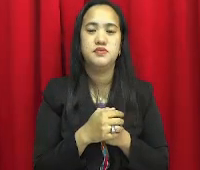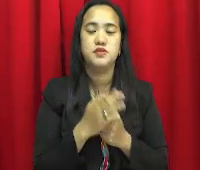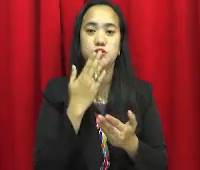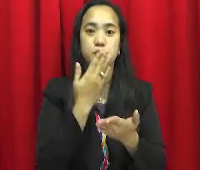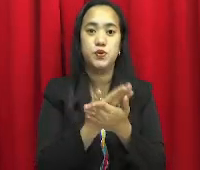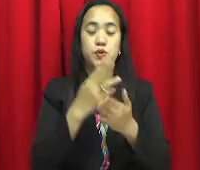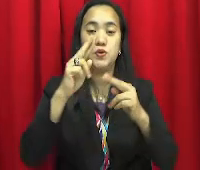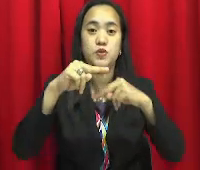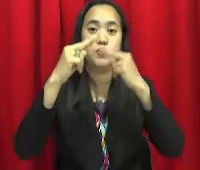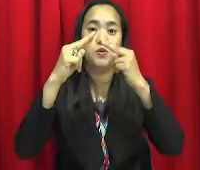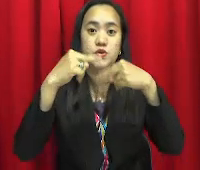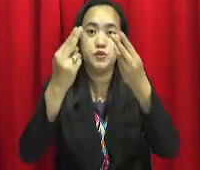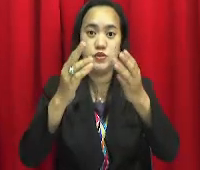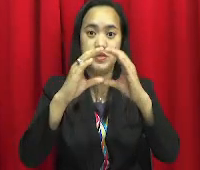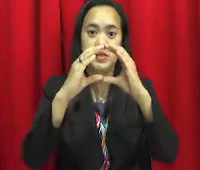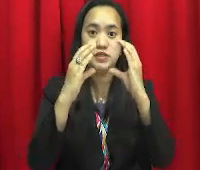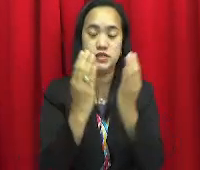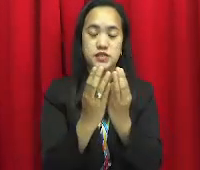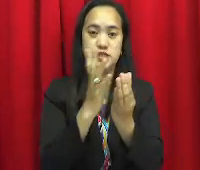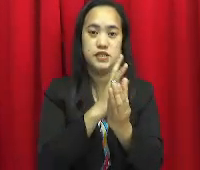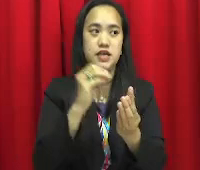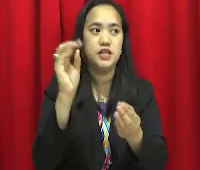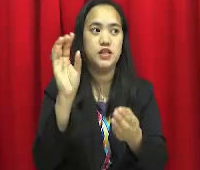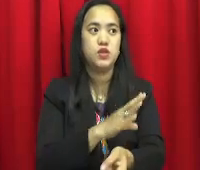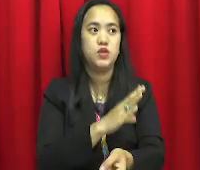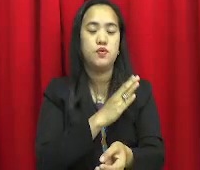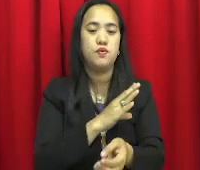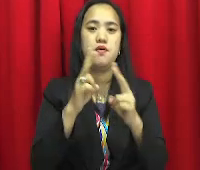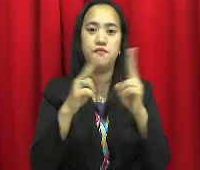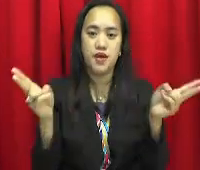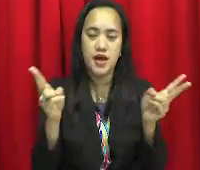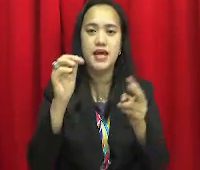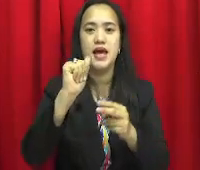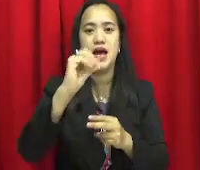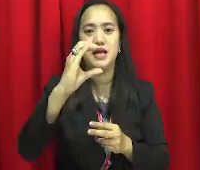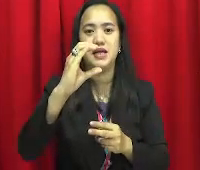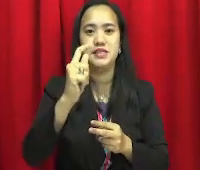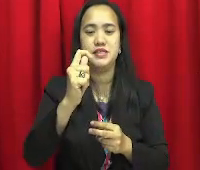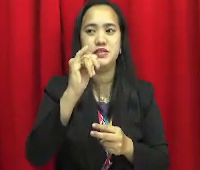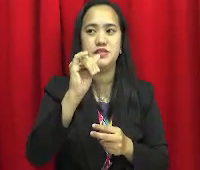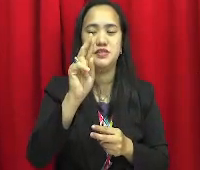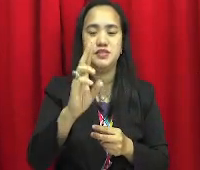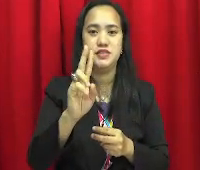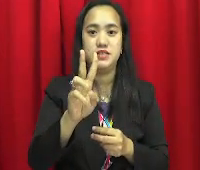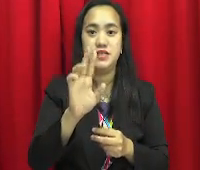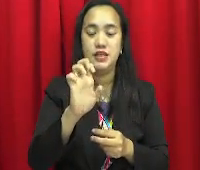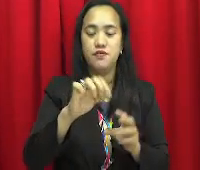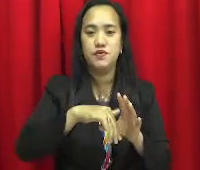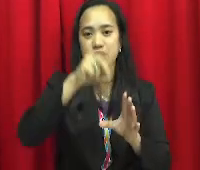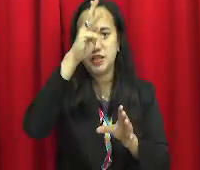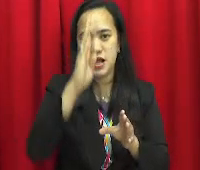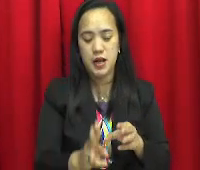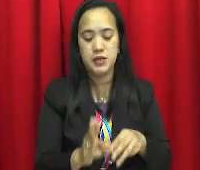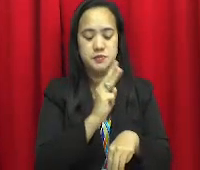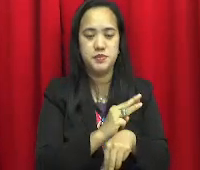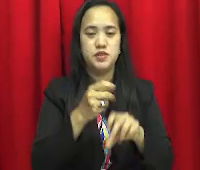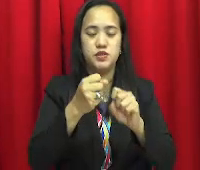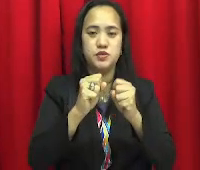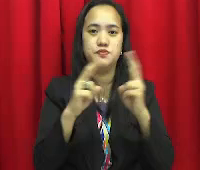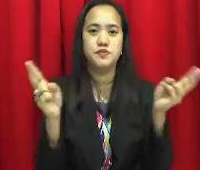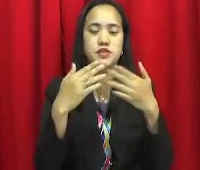Nasa area. Tapos nasa choir din siya. Active siya sa lahat, you know? Opo. And salamat talaga sa Panginoon,